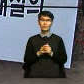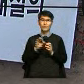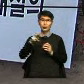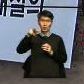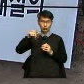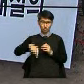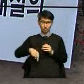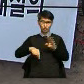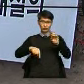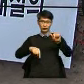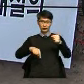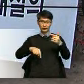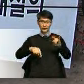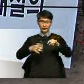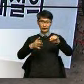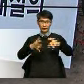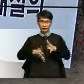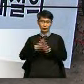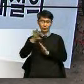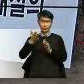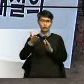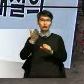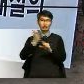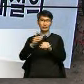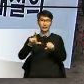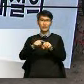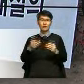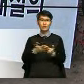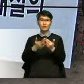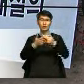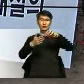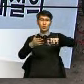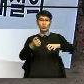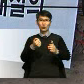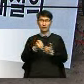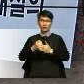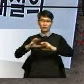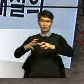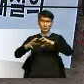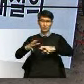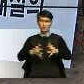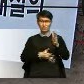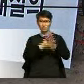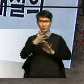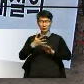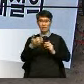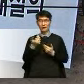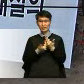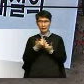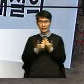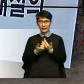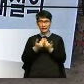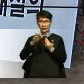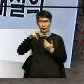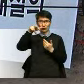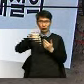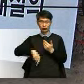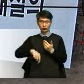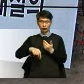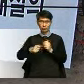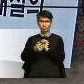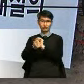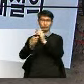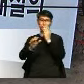여주시 북내면 외용 니 에 건설 중인 lng 발전소 를 둘러싸고 주민과 건설사의 갈등이 여주 c 로 옮겨가고